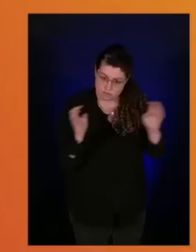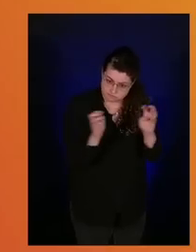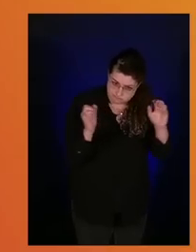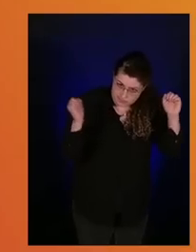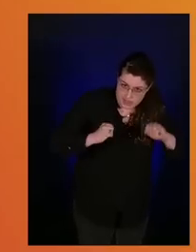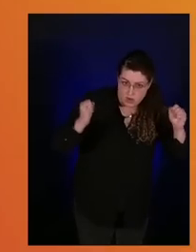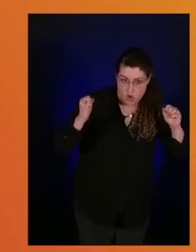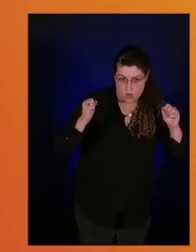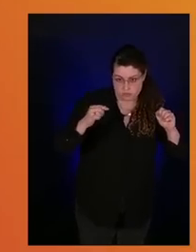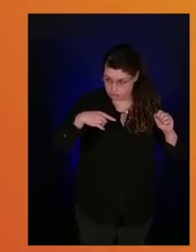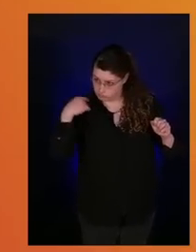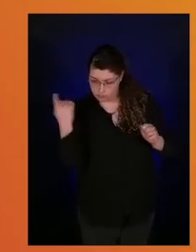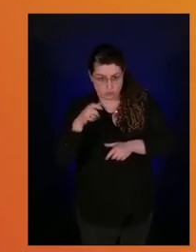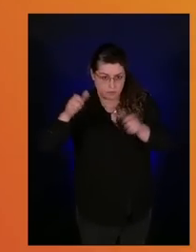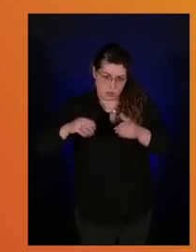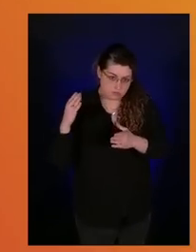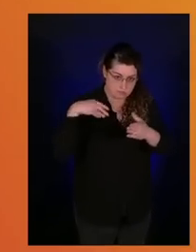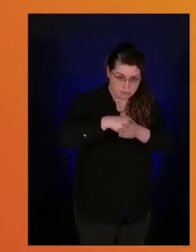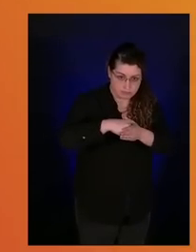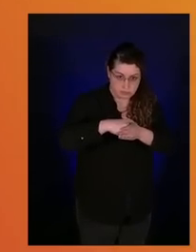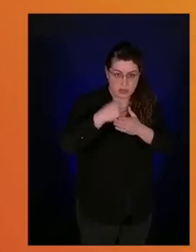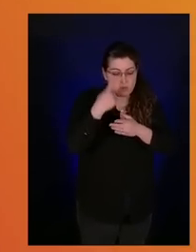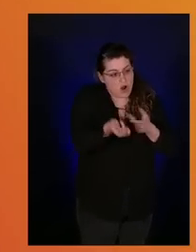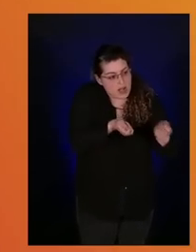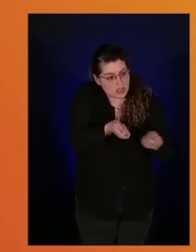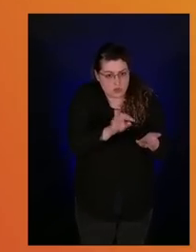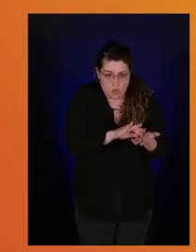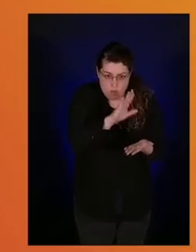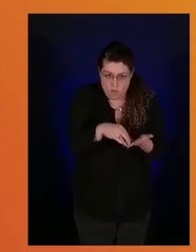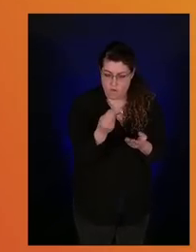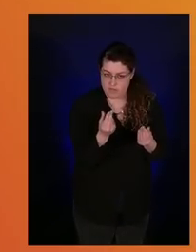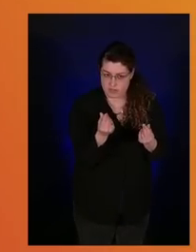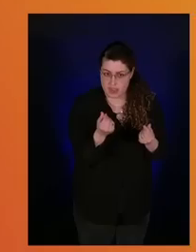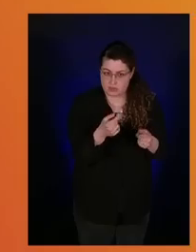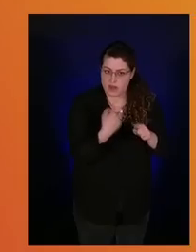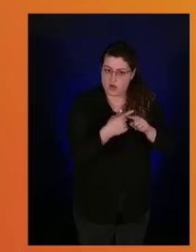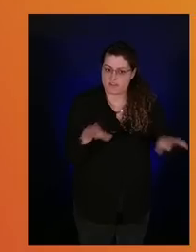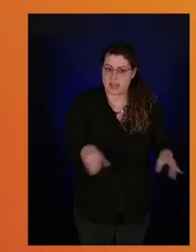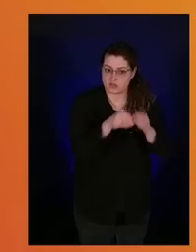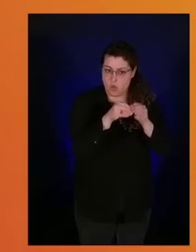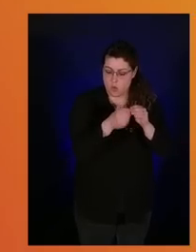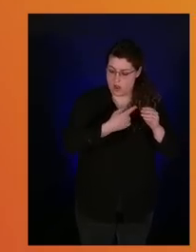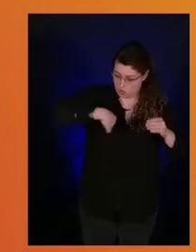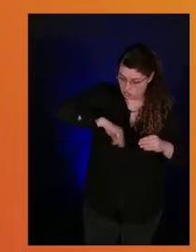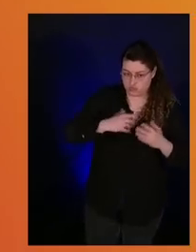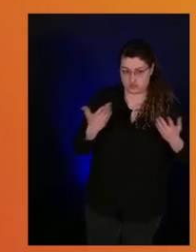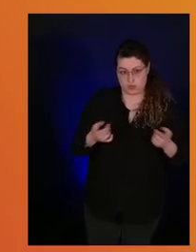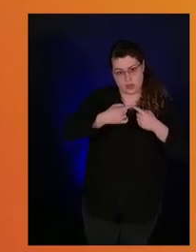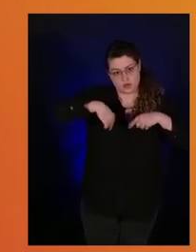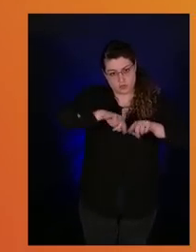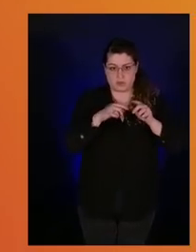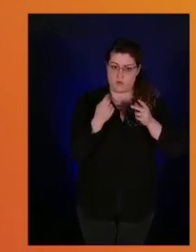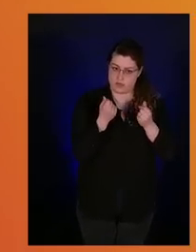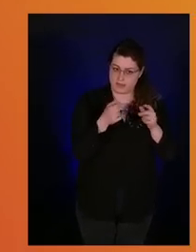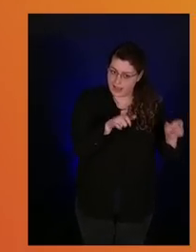les différents acteurs impliqués dans la gestion financière de la Confédération. En tant que commission financière et de